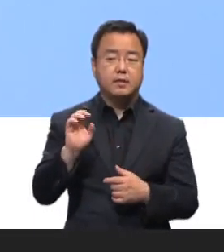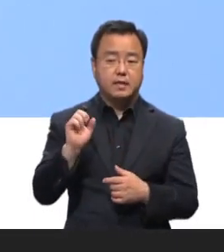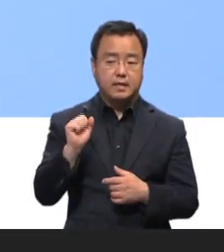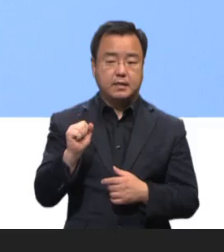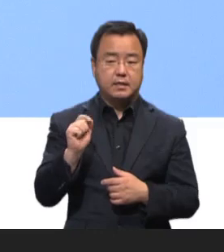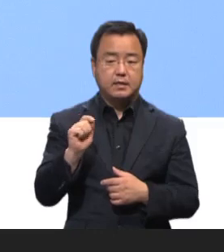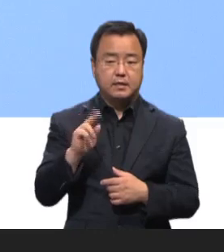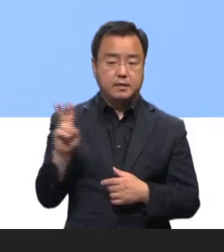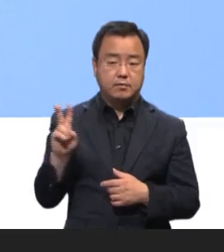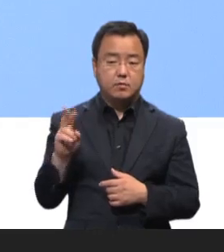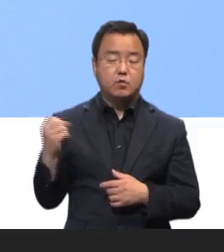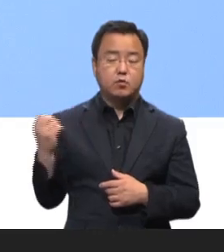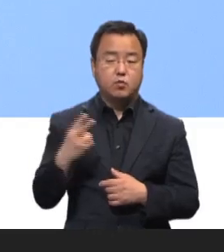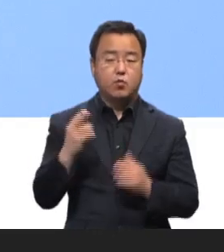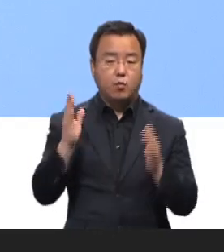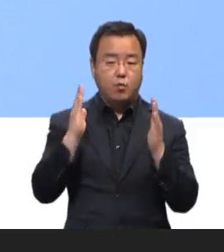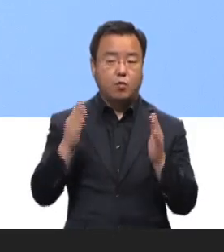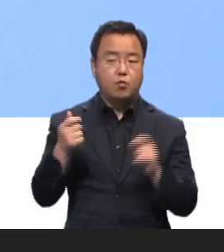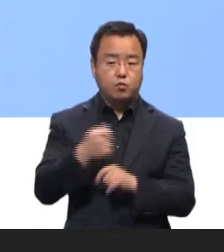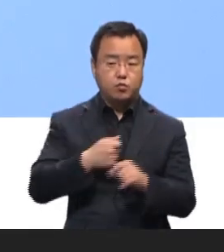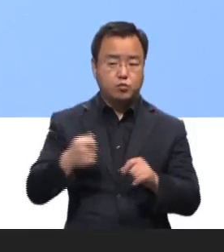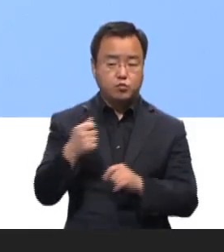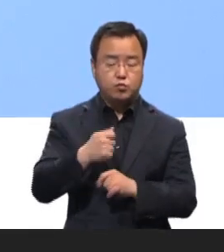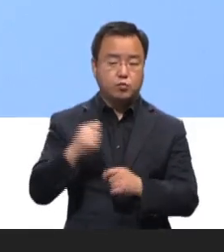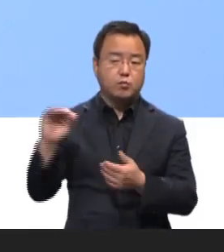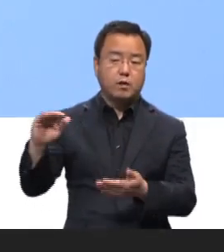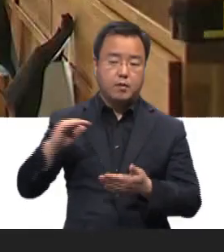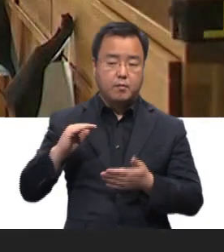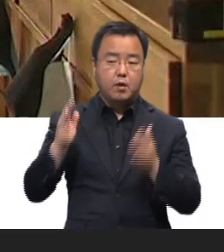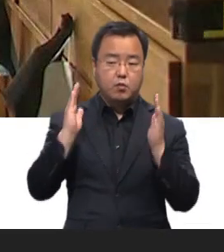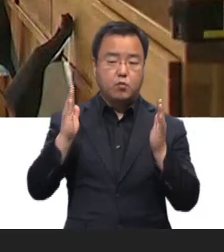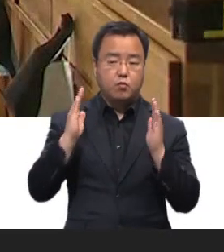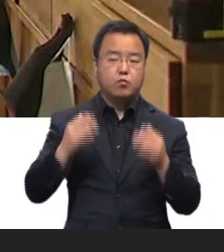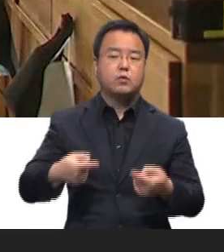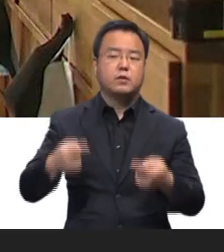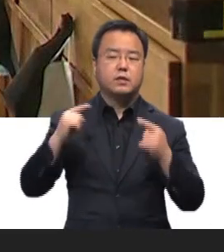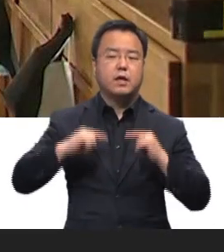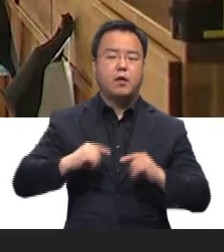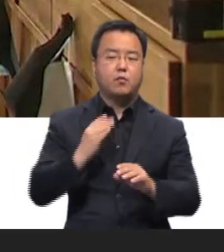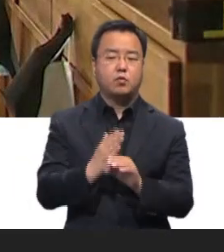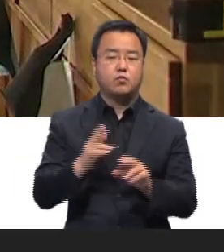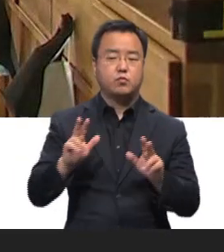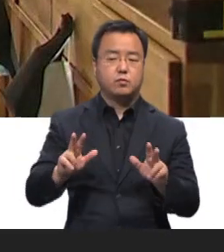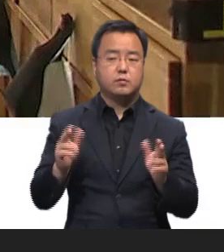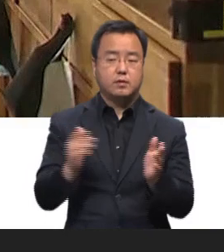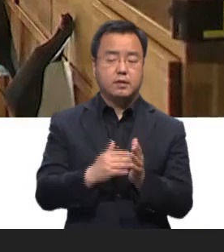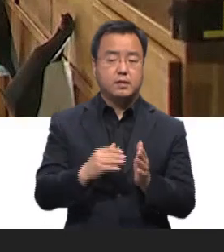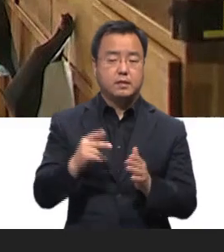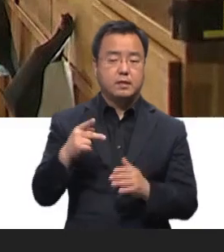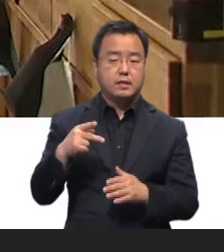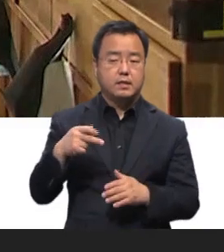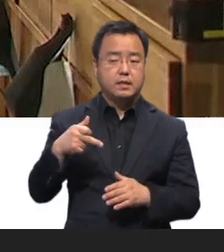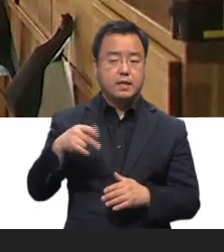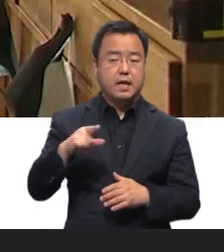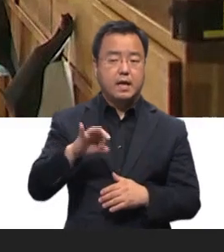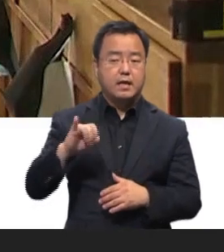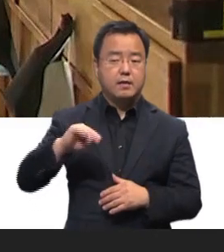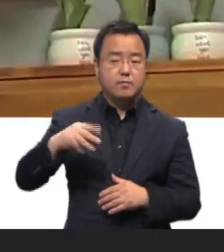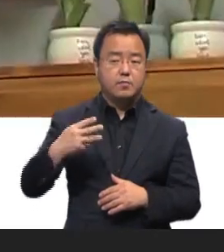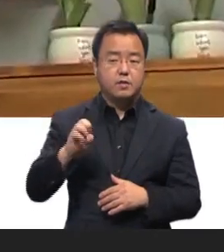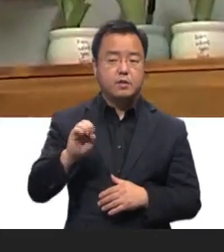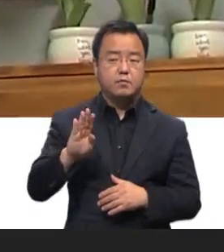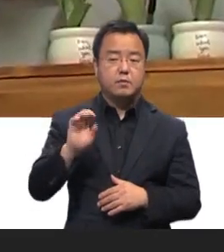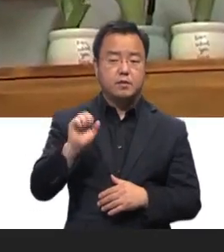학교에서 제공 학습 꾸러미로 원격 써 참여하고 있습니다 예 기존에는 이제 케이블 방송이 줘 ebs 플러스 토 채널에서 방영 하던